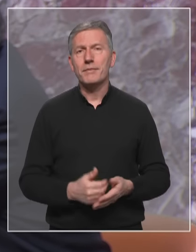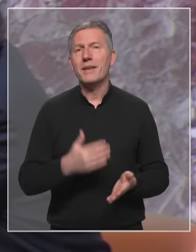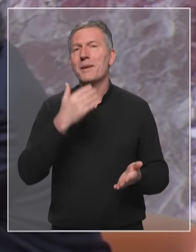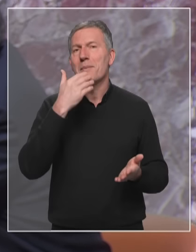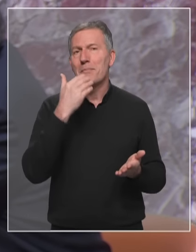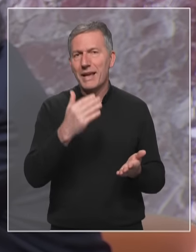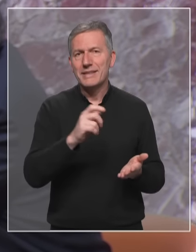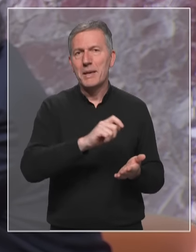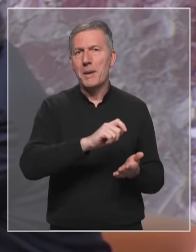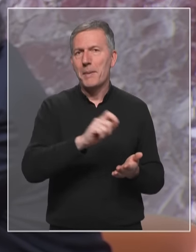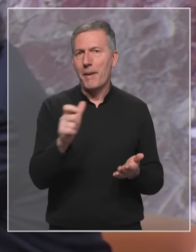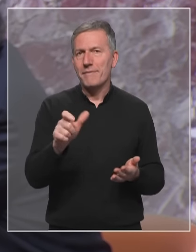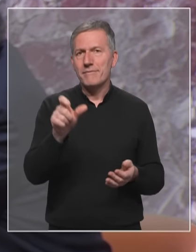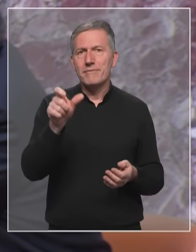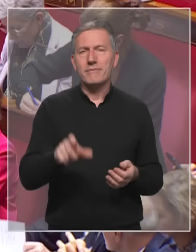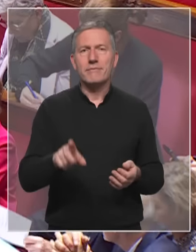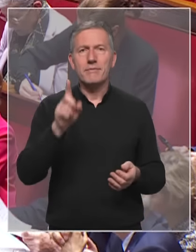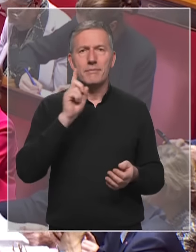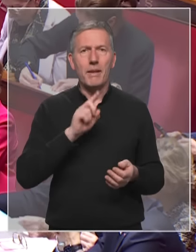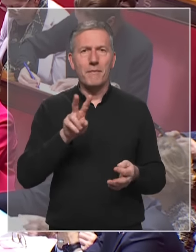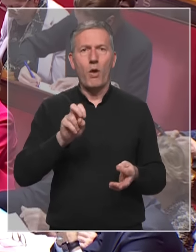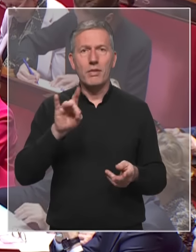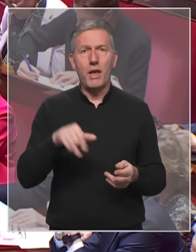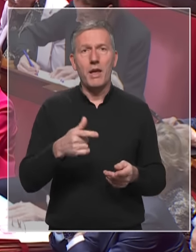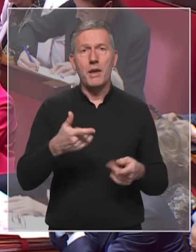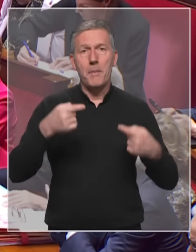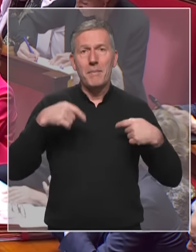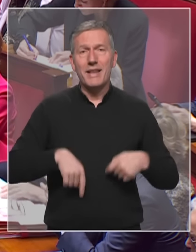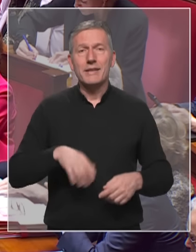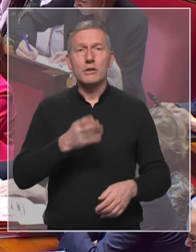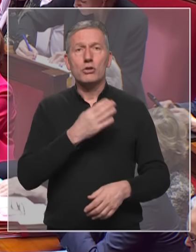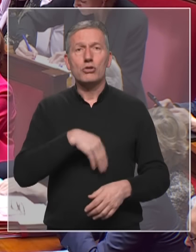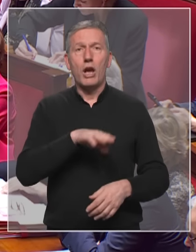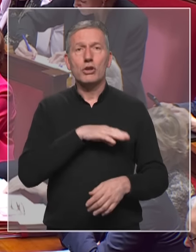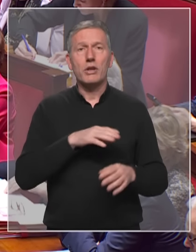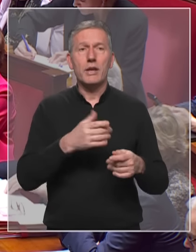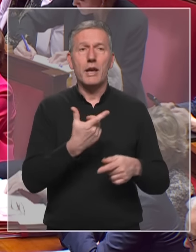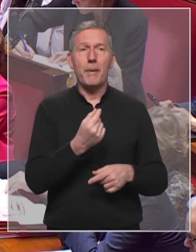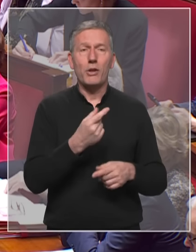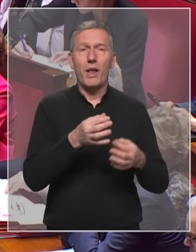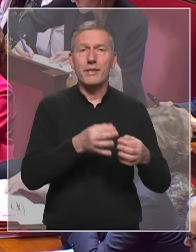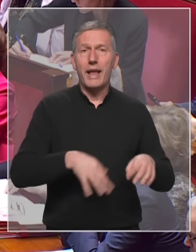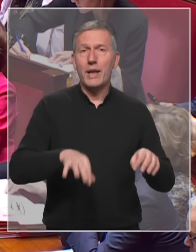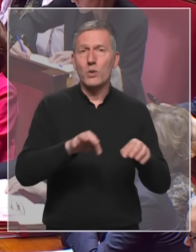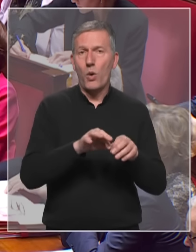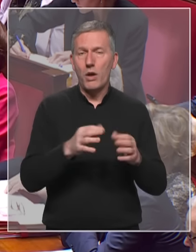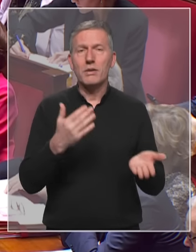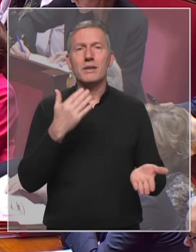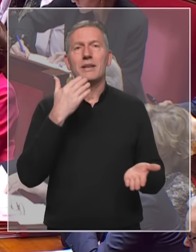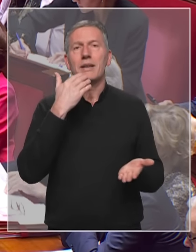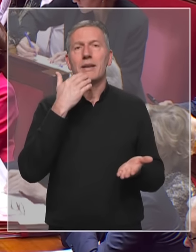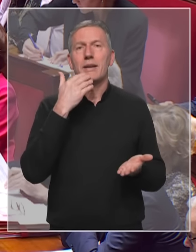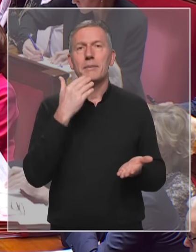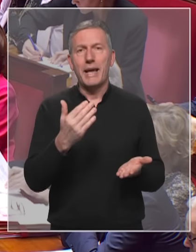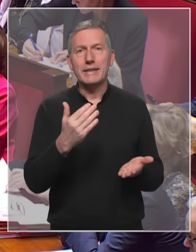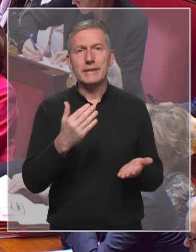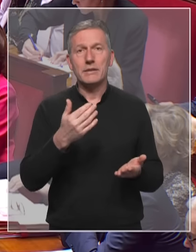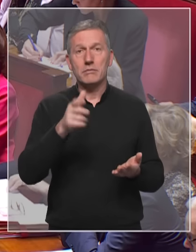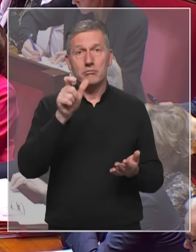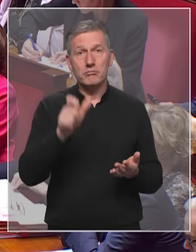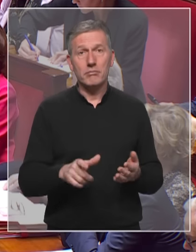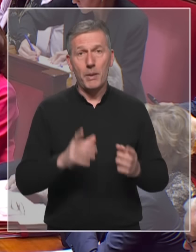Merci. La parole est à Madame Catherine Vautrin, ministre en charge du partenariat avec les territoires et de la décentralisation. Merci Madame la Présidente, Mesdames et Messieurs le